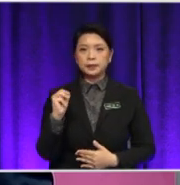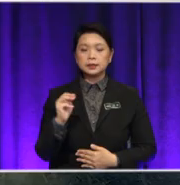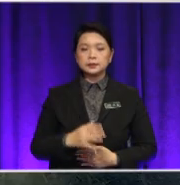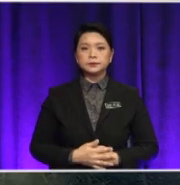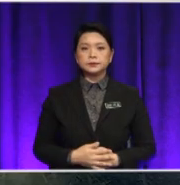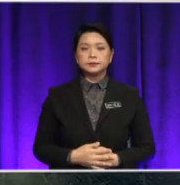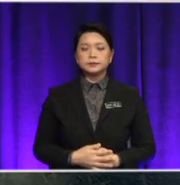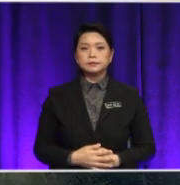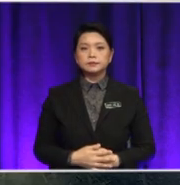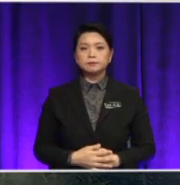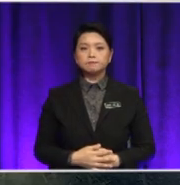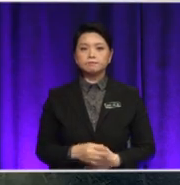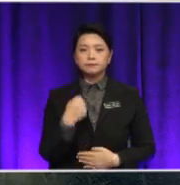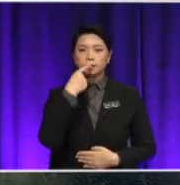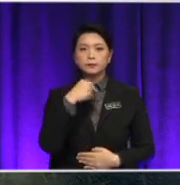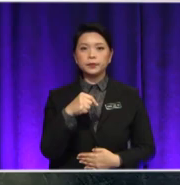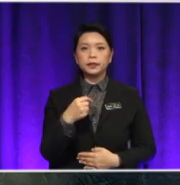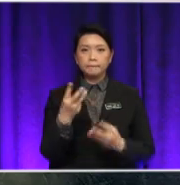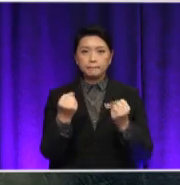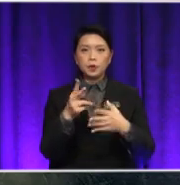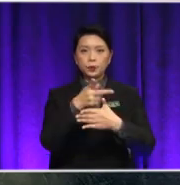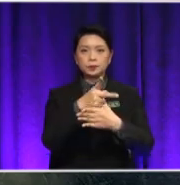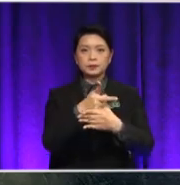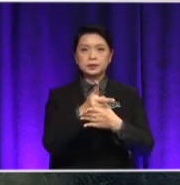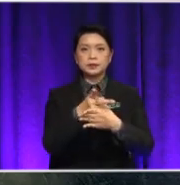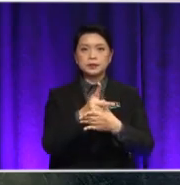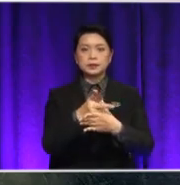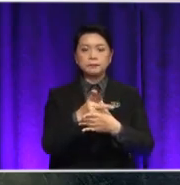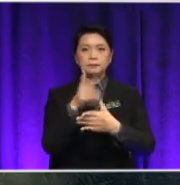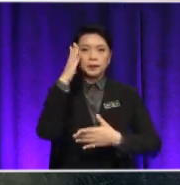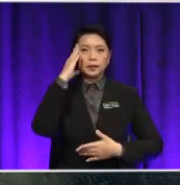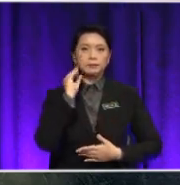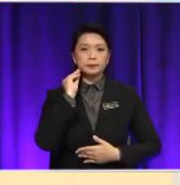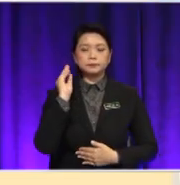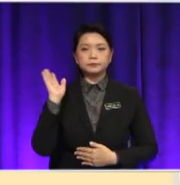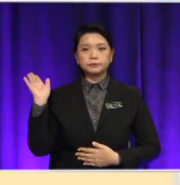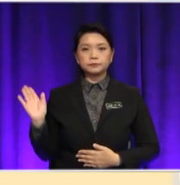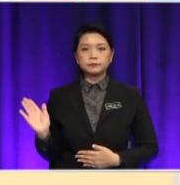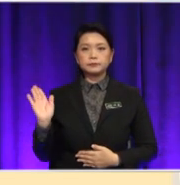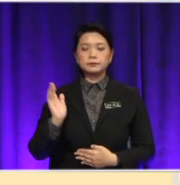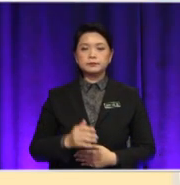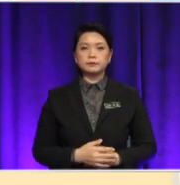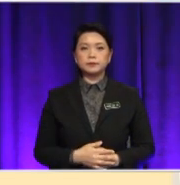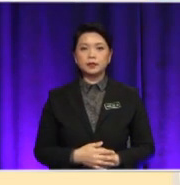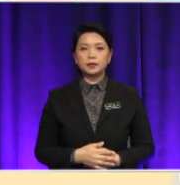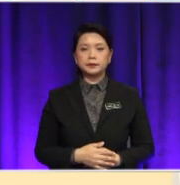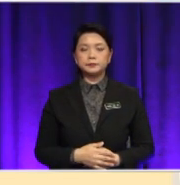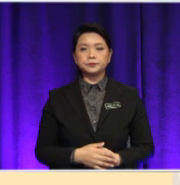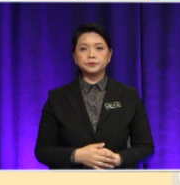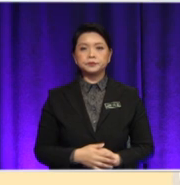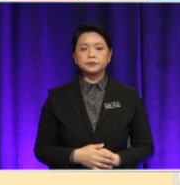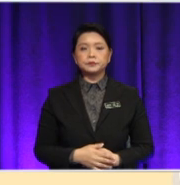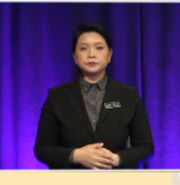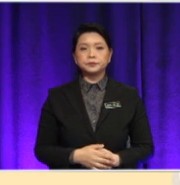Okey, siapakah yang akan kongsikan pengalamannya? Silakan. Angkat tangan. Itu dia, Nur Husna. Nur Husna. Silakan, Nur